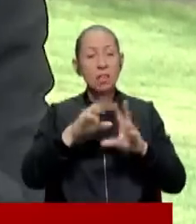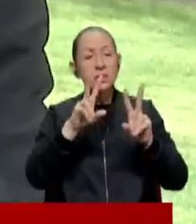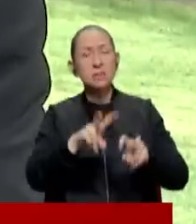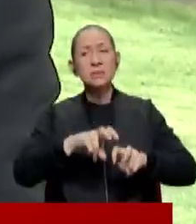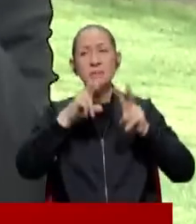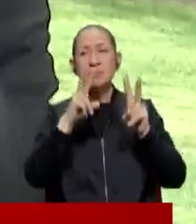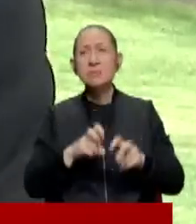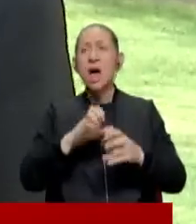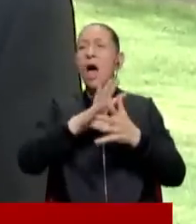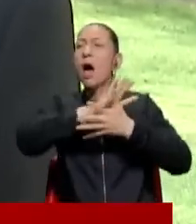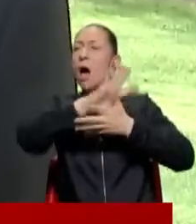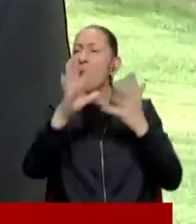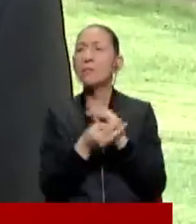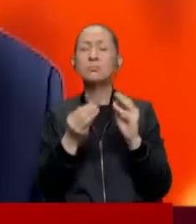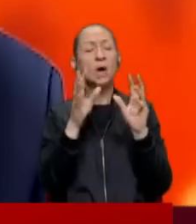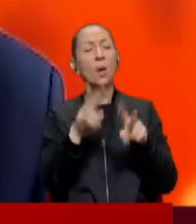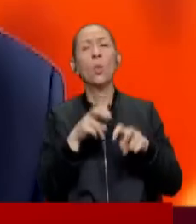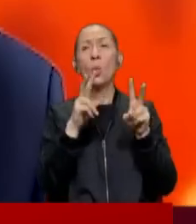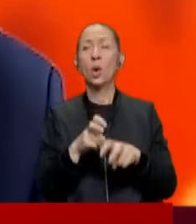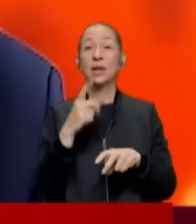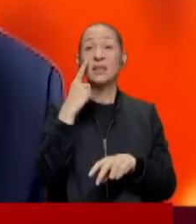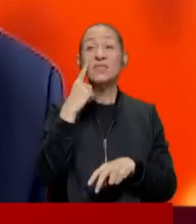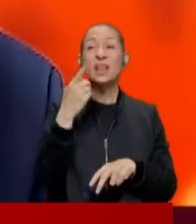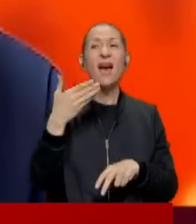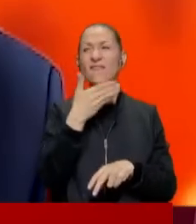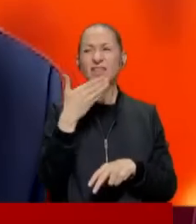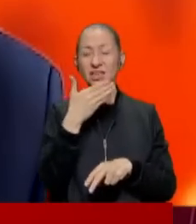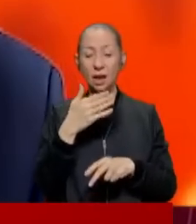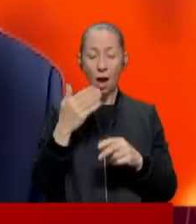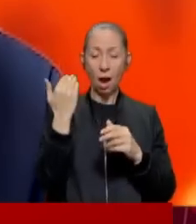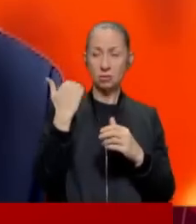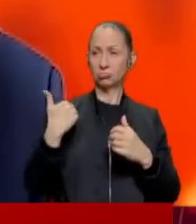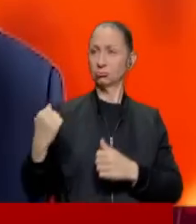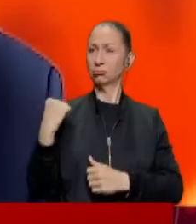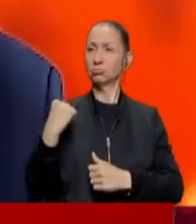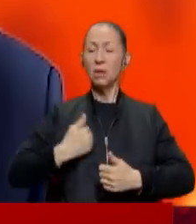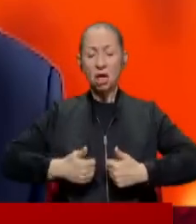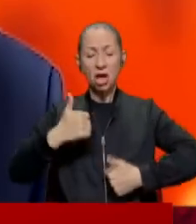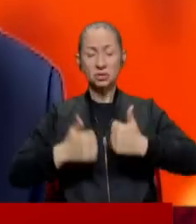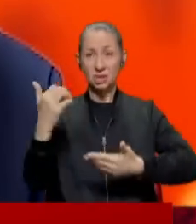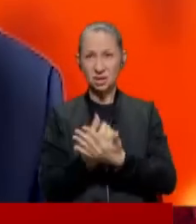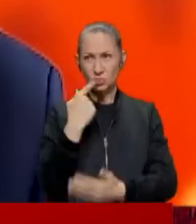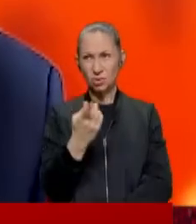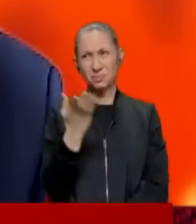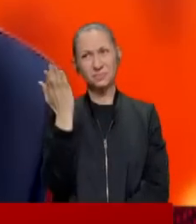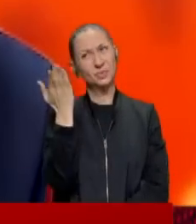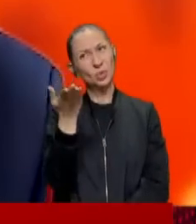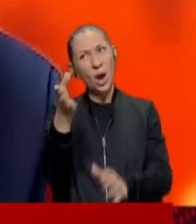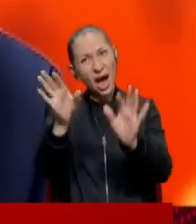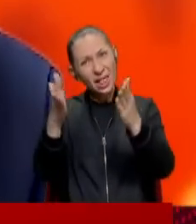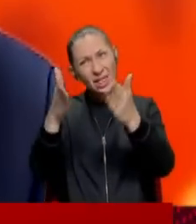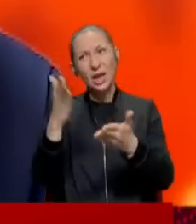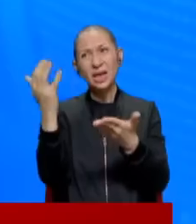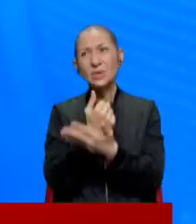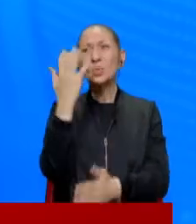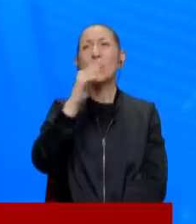sütünden tüyünden yönünden yararlanıyorlar devletin imkanları alıp Ben de yarıştım kazandım diyeceksin ya Şu haliyle kazansan